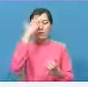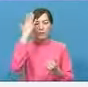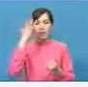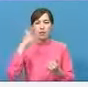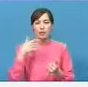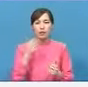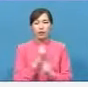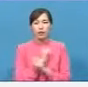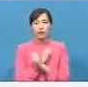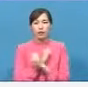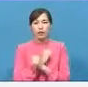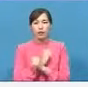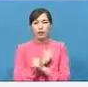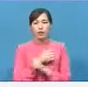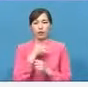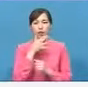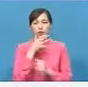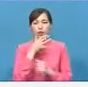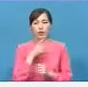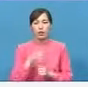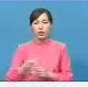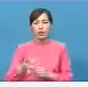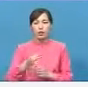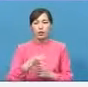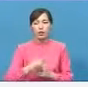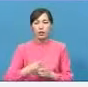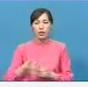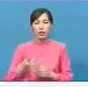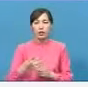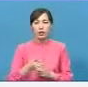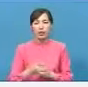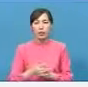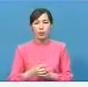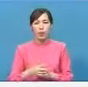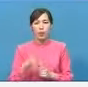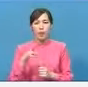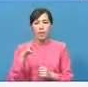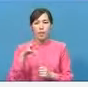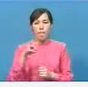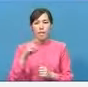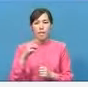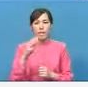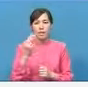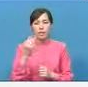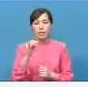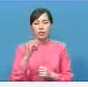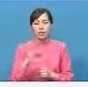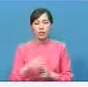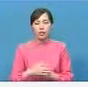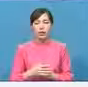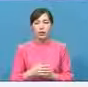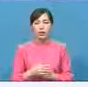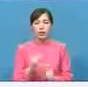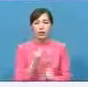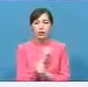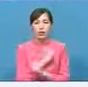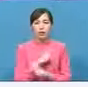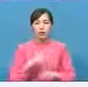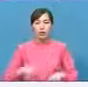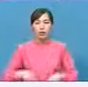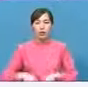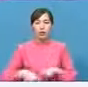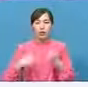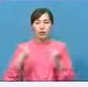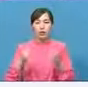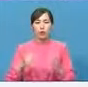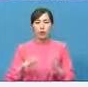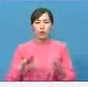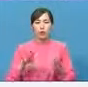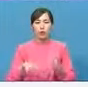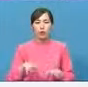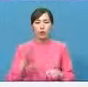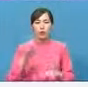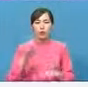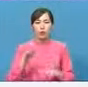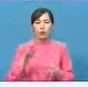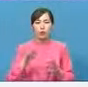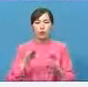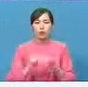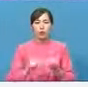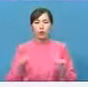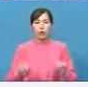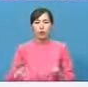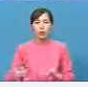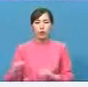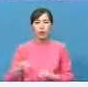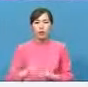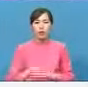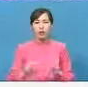келді. Аудандағы коммуналдық меншіктегі демалыс сауықтыру орнында біз биыл 400 баланы аудан бюджет есебінен